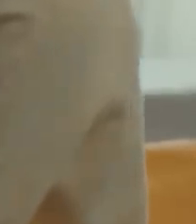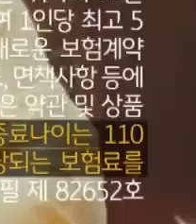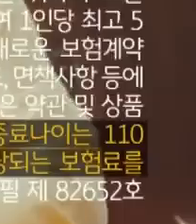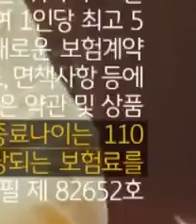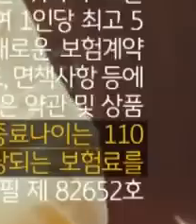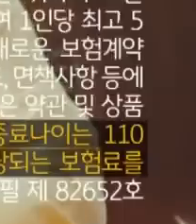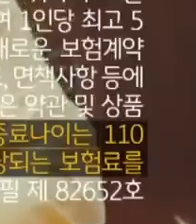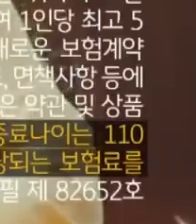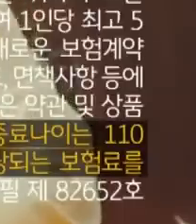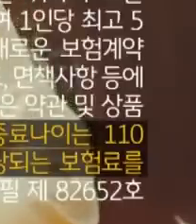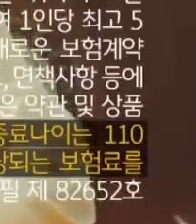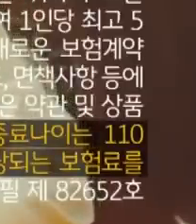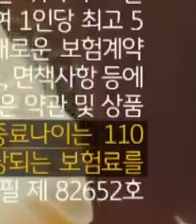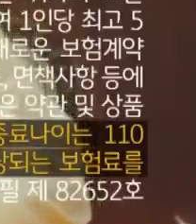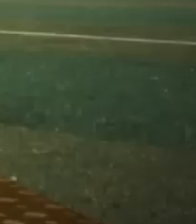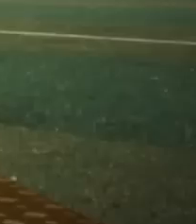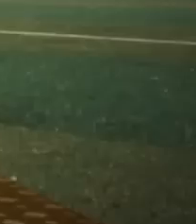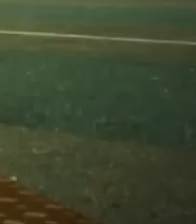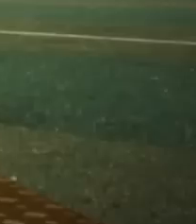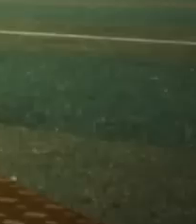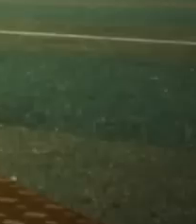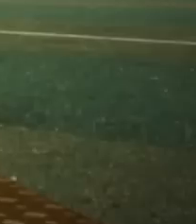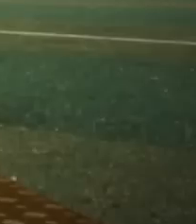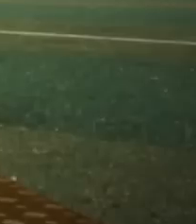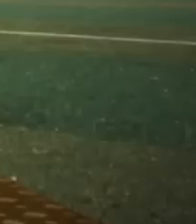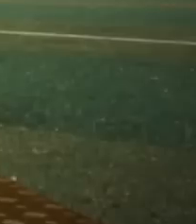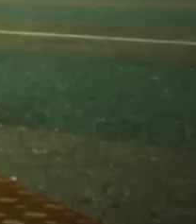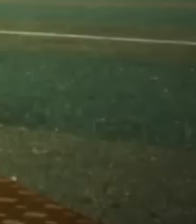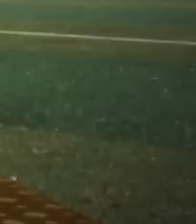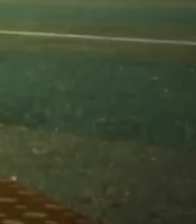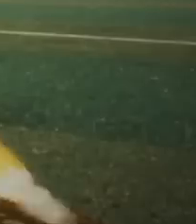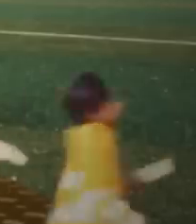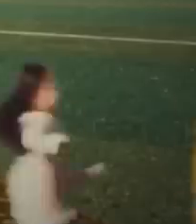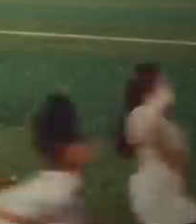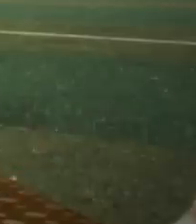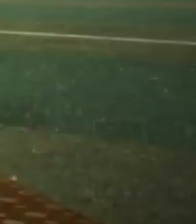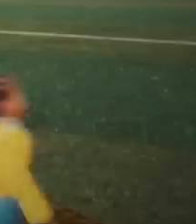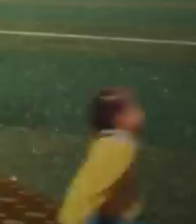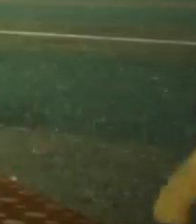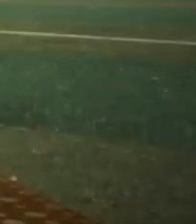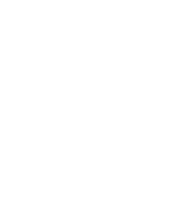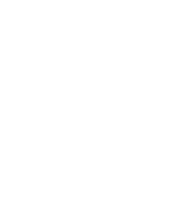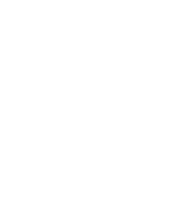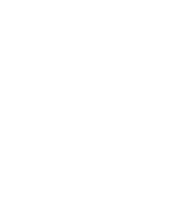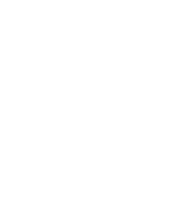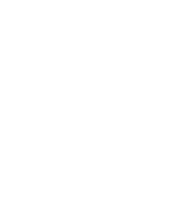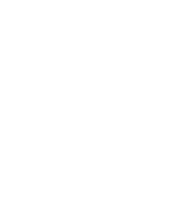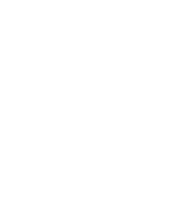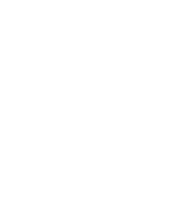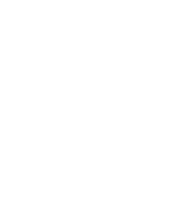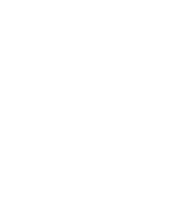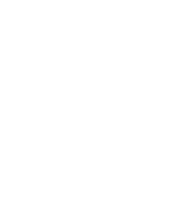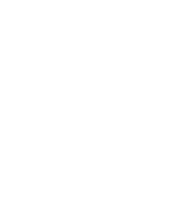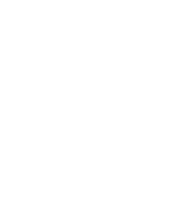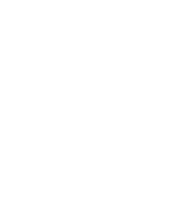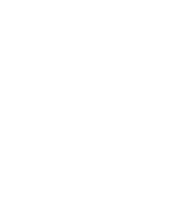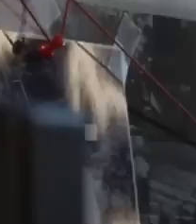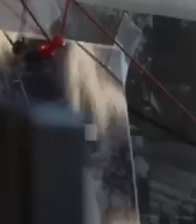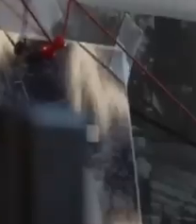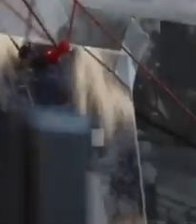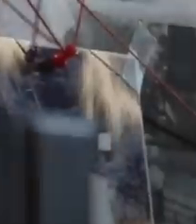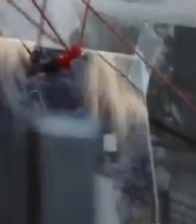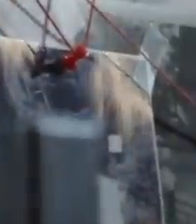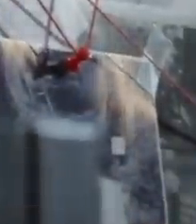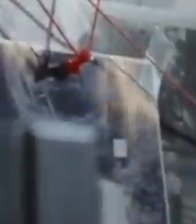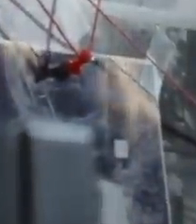행복하게. 몸 성장도, 맘 성장도 더블 케어. KB 금쪽 같은 자녀보험 플러스. KB 손해보험.